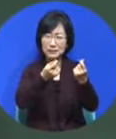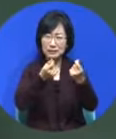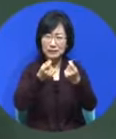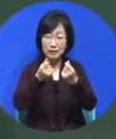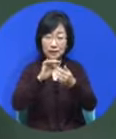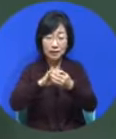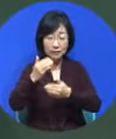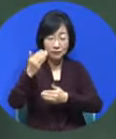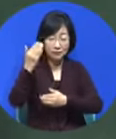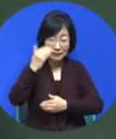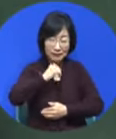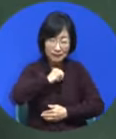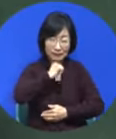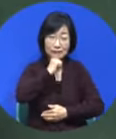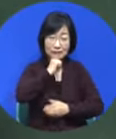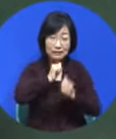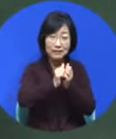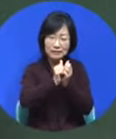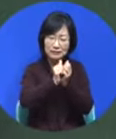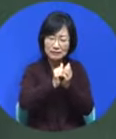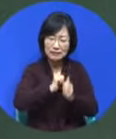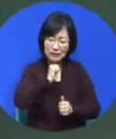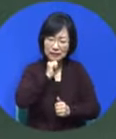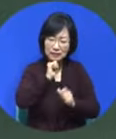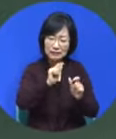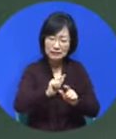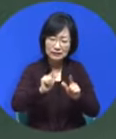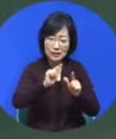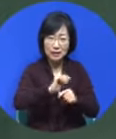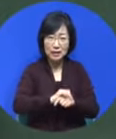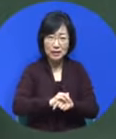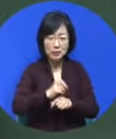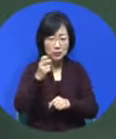이래 아니 조성해음